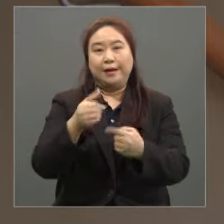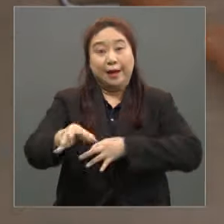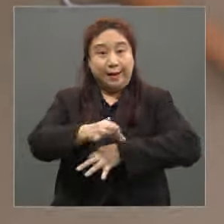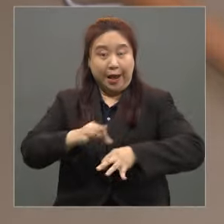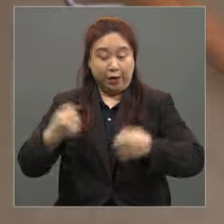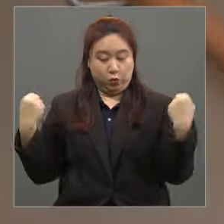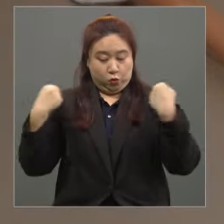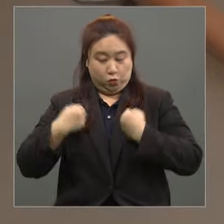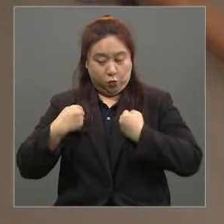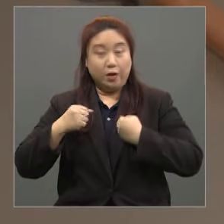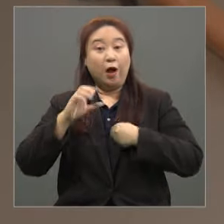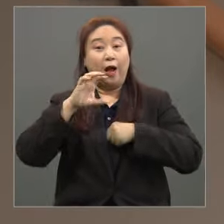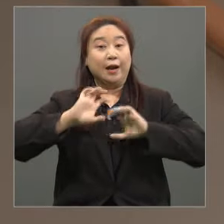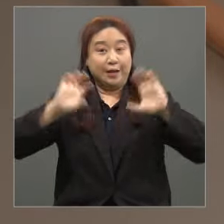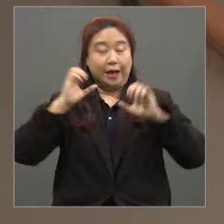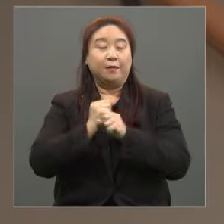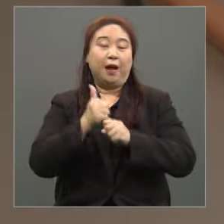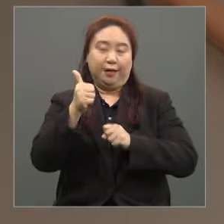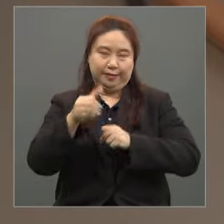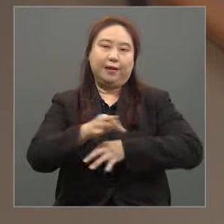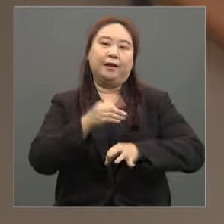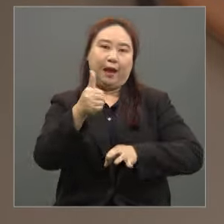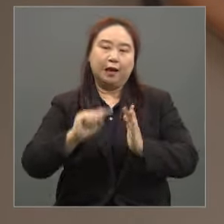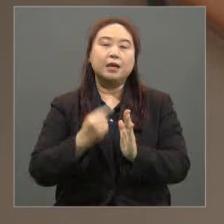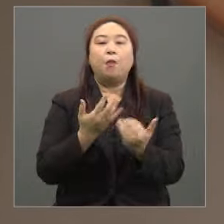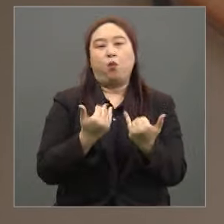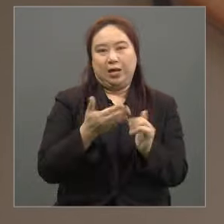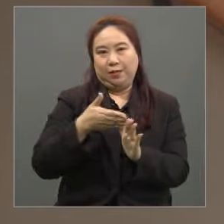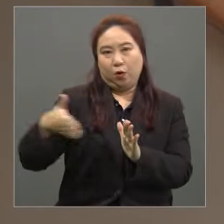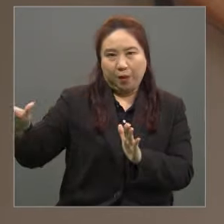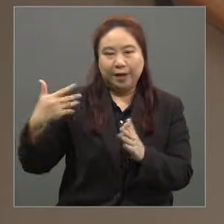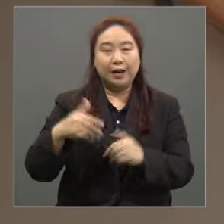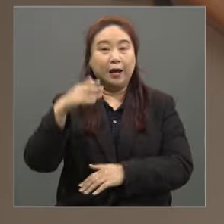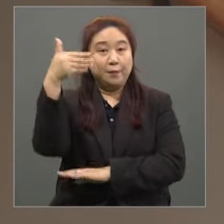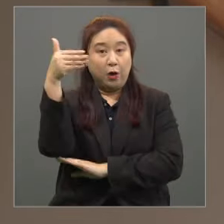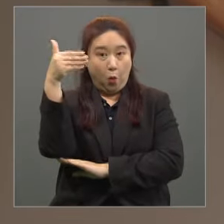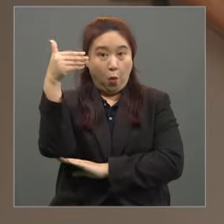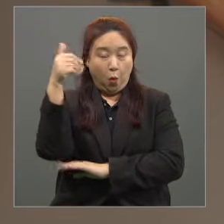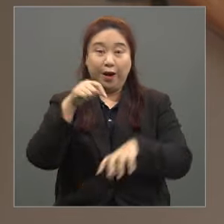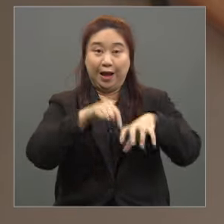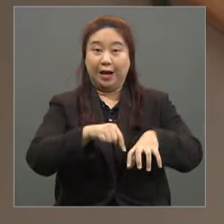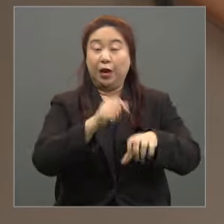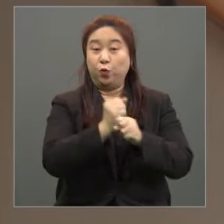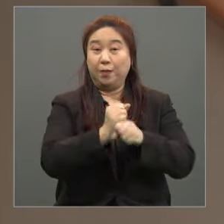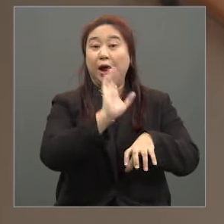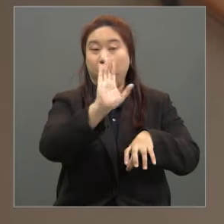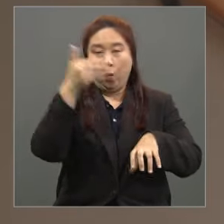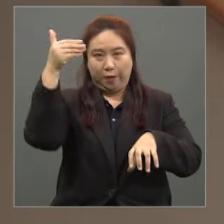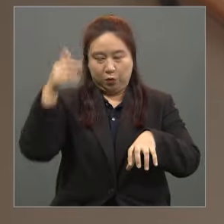ได้เริ่มตั้งแต่ันวันนี้เป็นต้นไปพร้อมทั้งประดับธงตราสัญลักษณ์หน้าหน่วยงานอีก